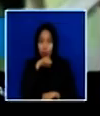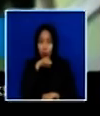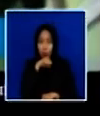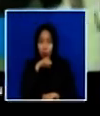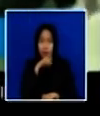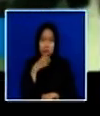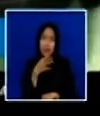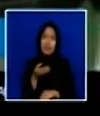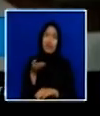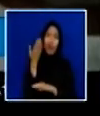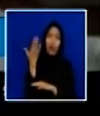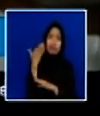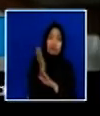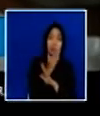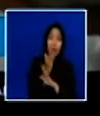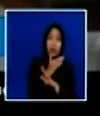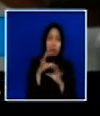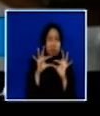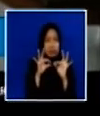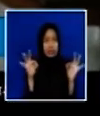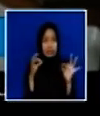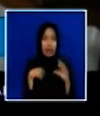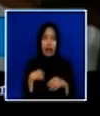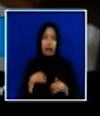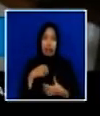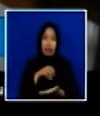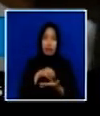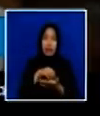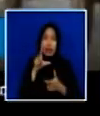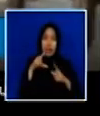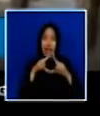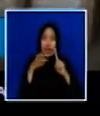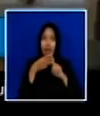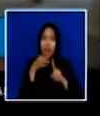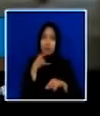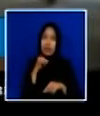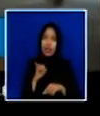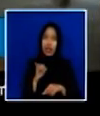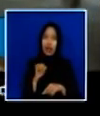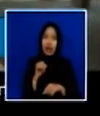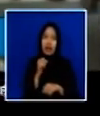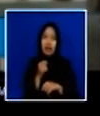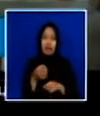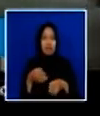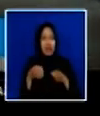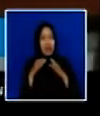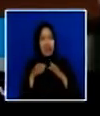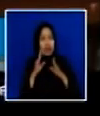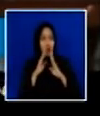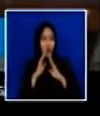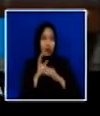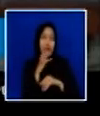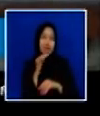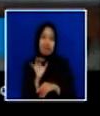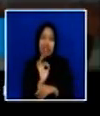sebelumnya bersih dan difungsikan sebagai ruang laboratorium kini terlihat seperti gedung mangkrak karena tidak ada kegiatan belajar mengajar